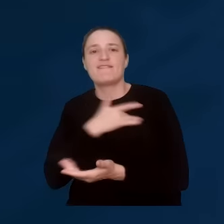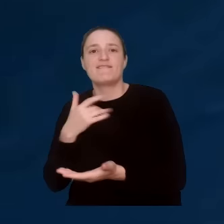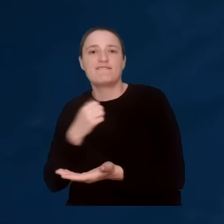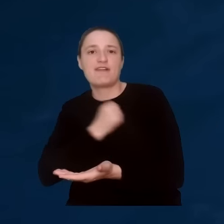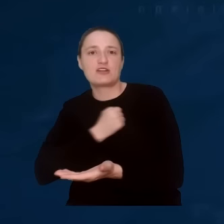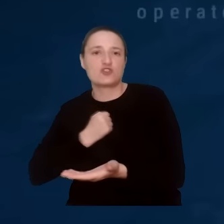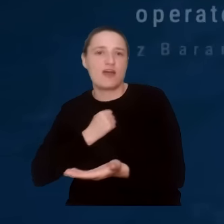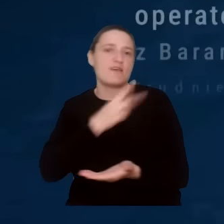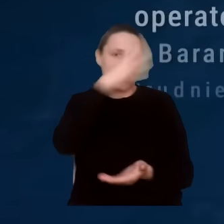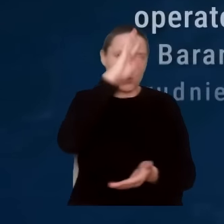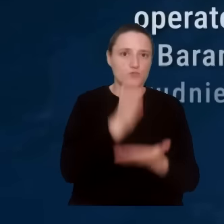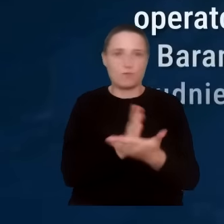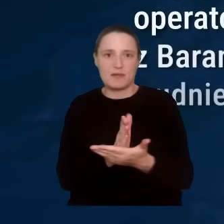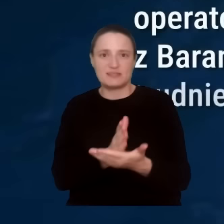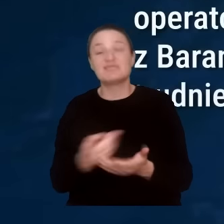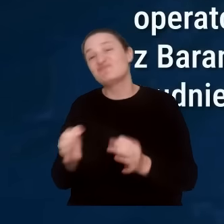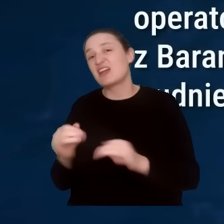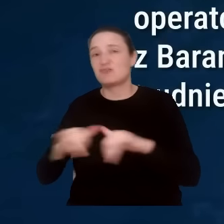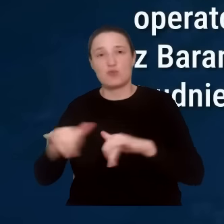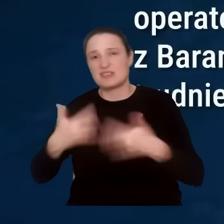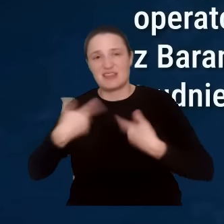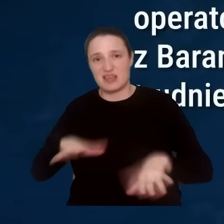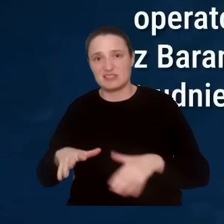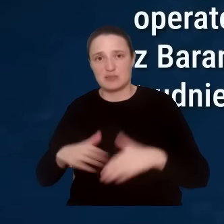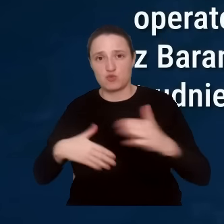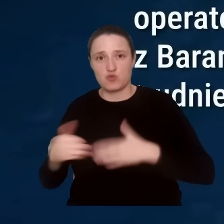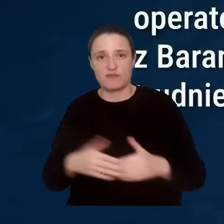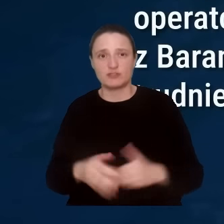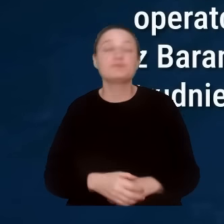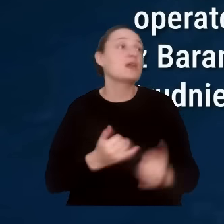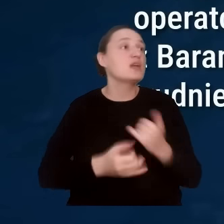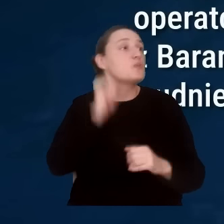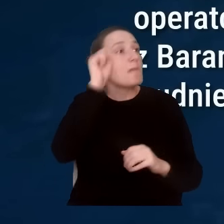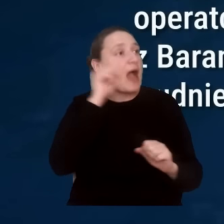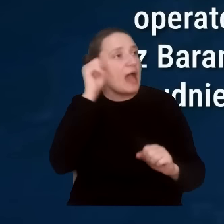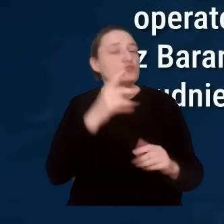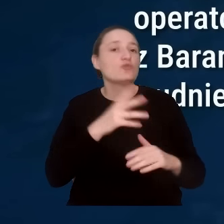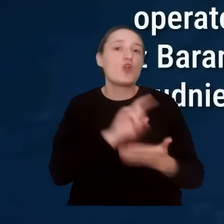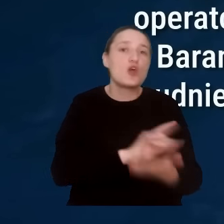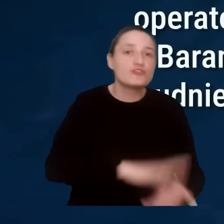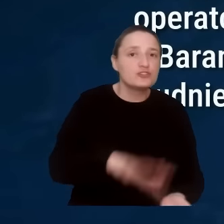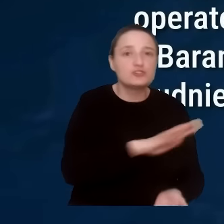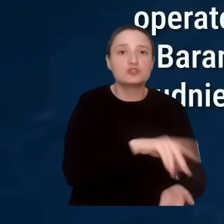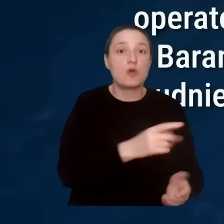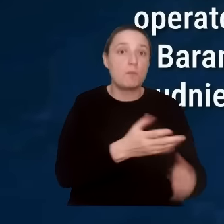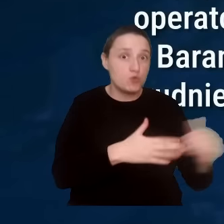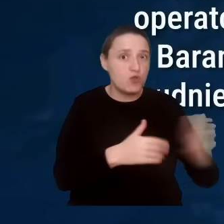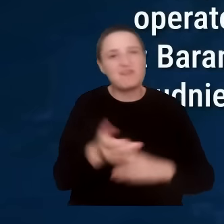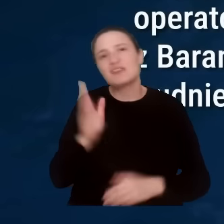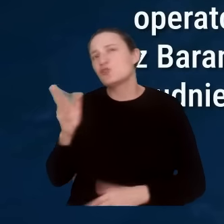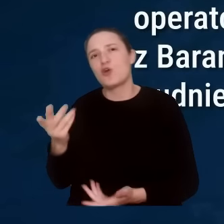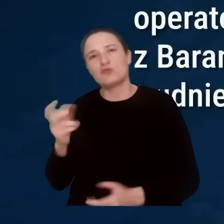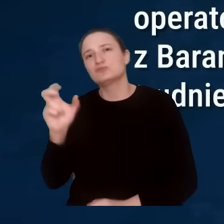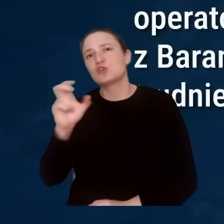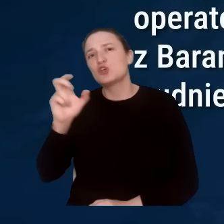ma przekonania do tego projektu. Jeżeli zostanie wybudowane lotnisko w Baranowie, to dalsza eksploatacja lotniska Chopina nie ma sensu. Gdyby było